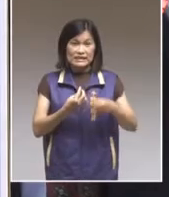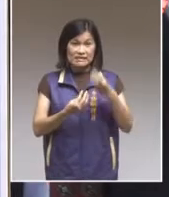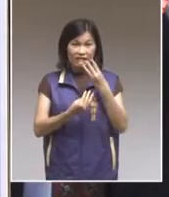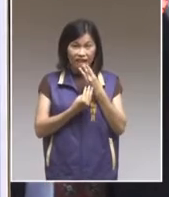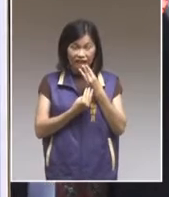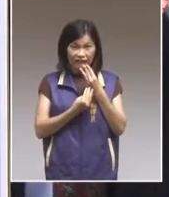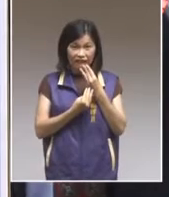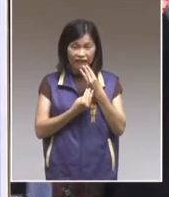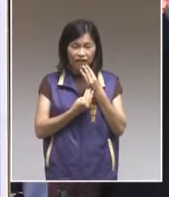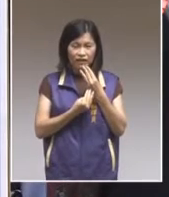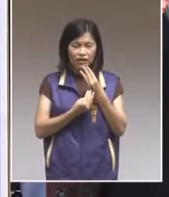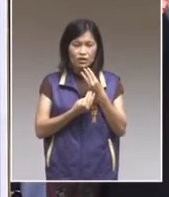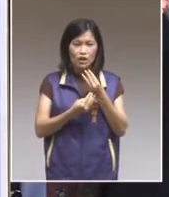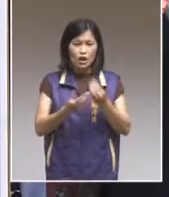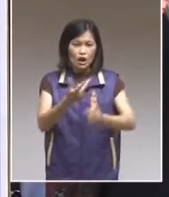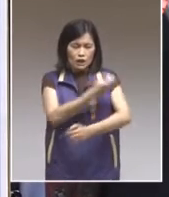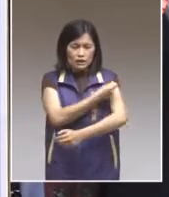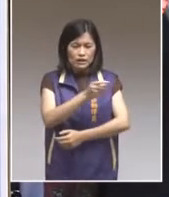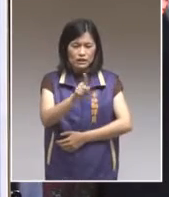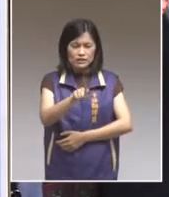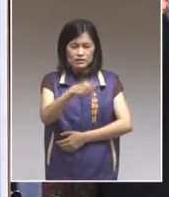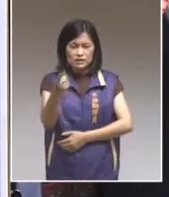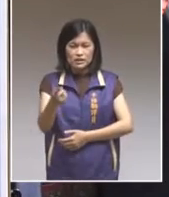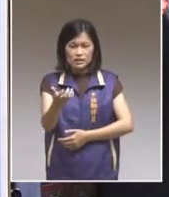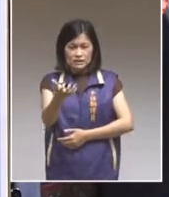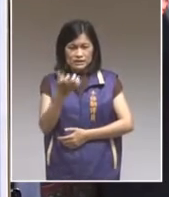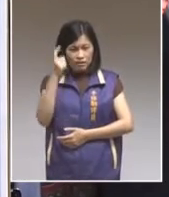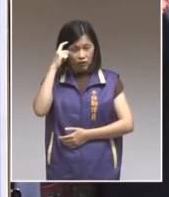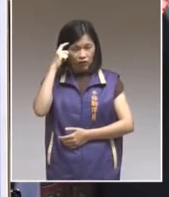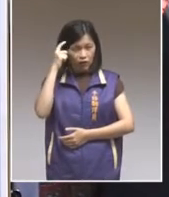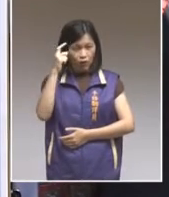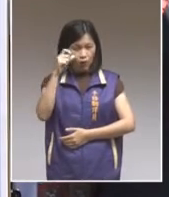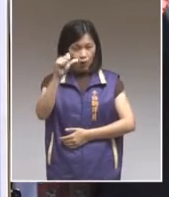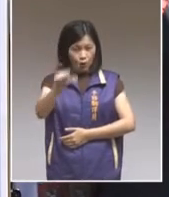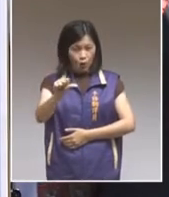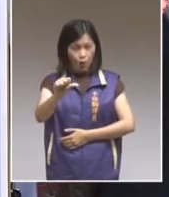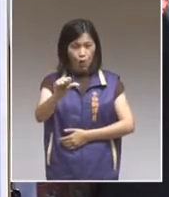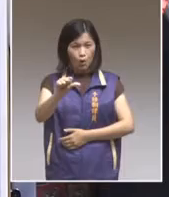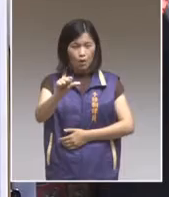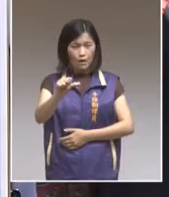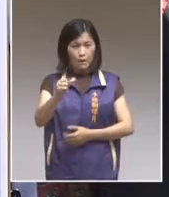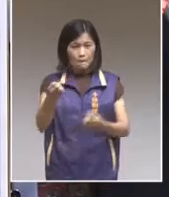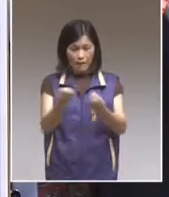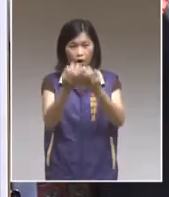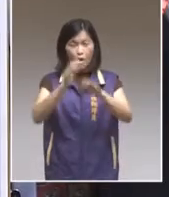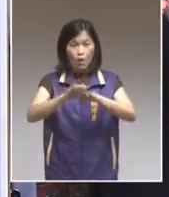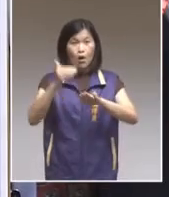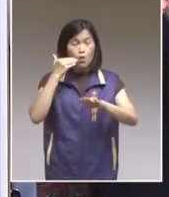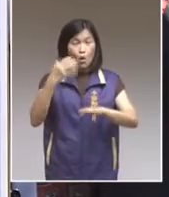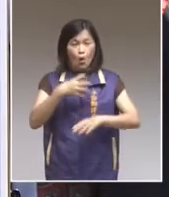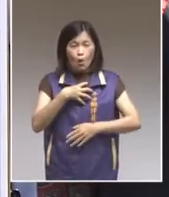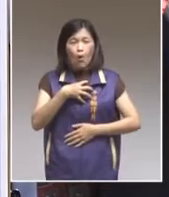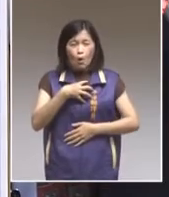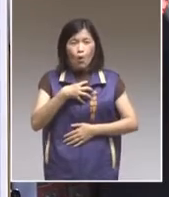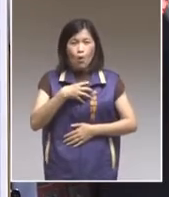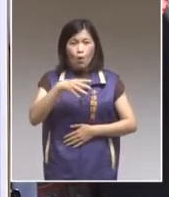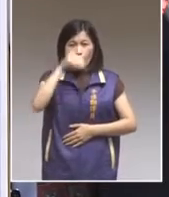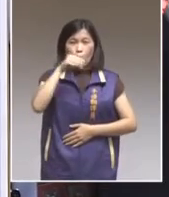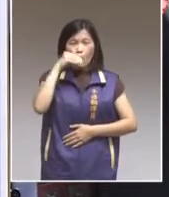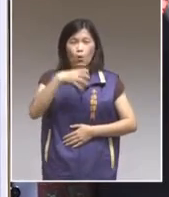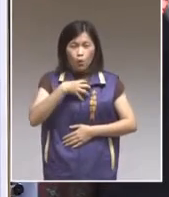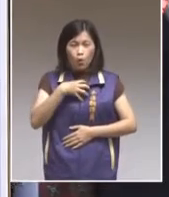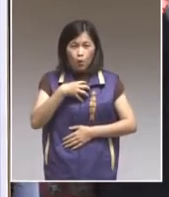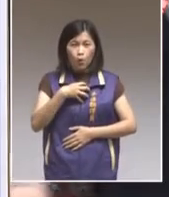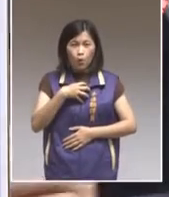后前一个礼拜尤其是在前五天内发生，所以如果有胸痛呼吸急促